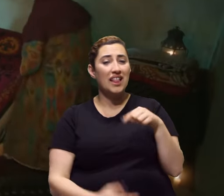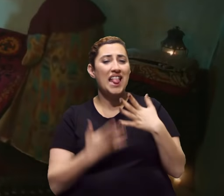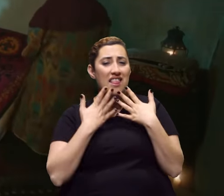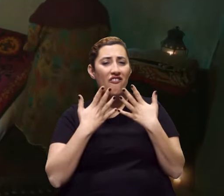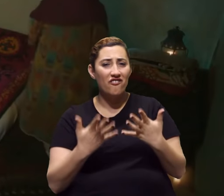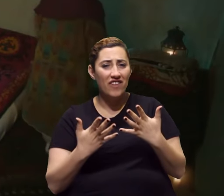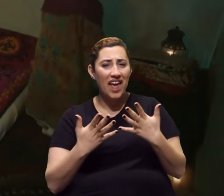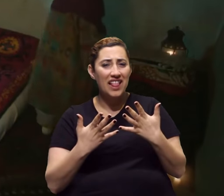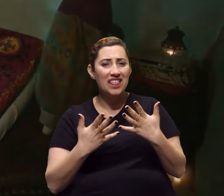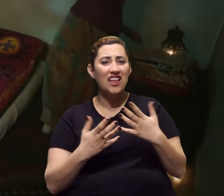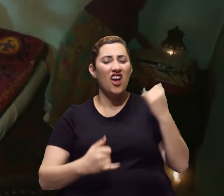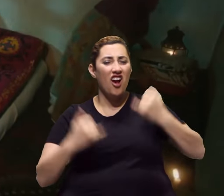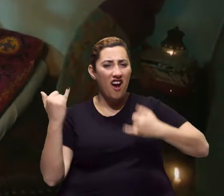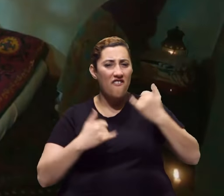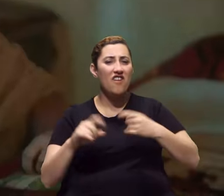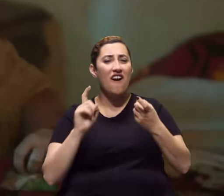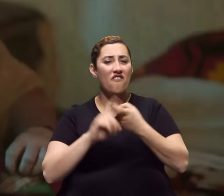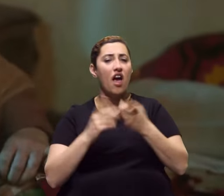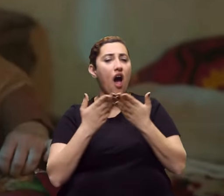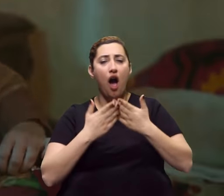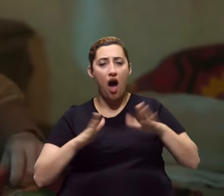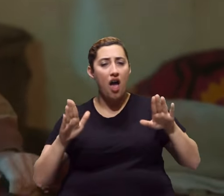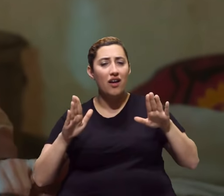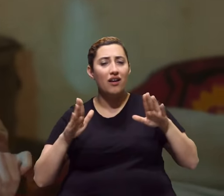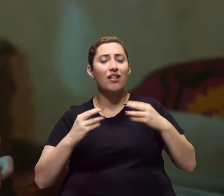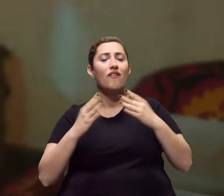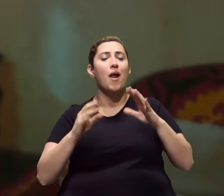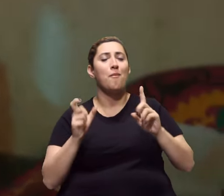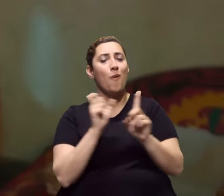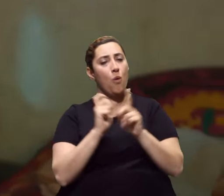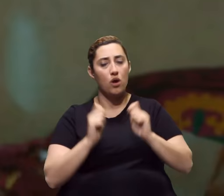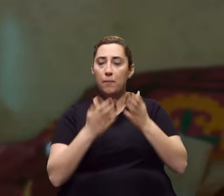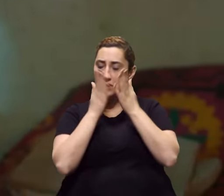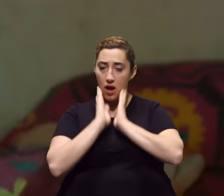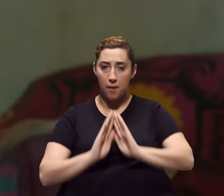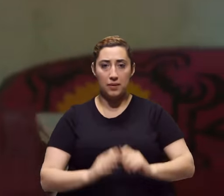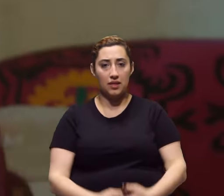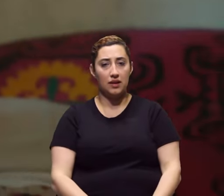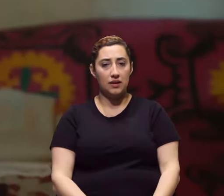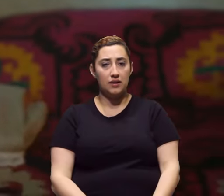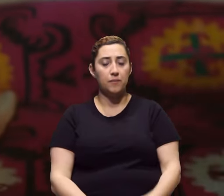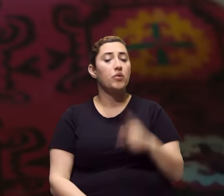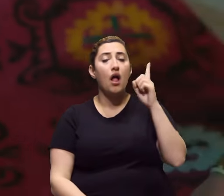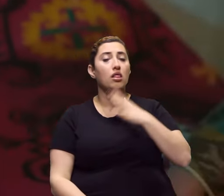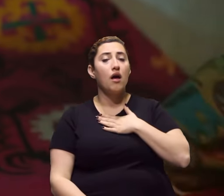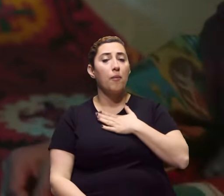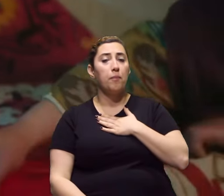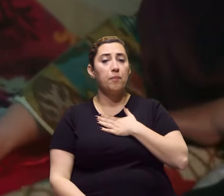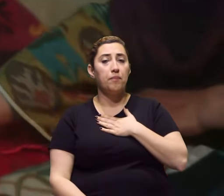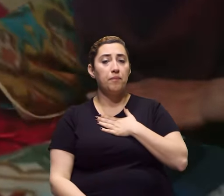nefret, geçimsizlik ve ayrılıktan koru. Amin.